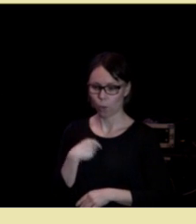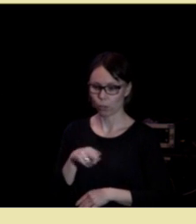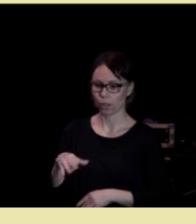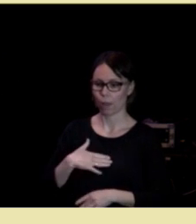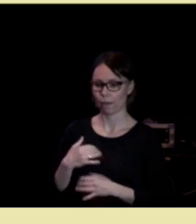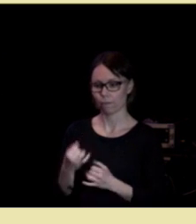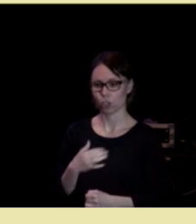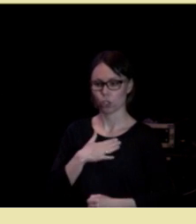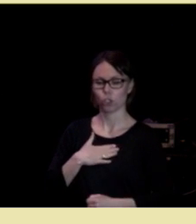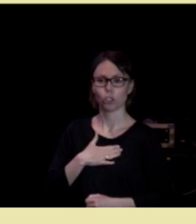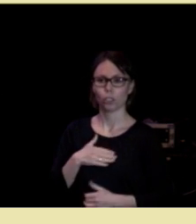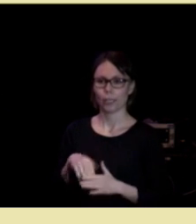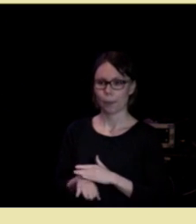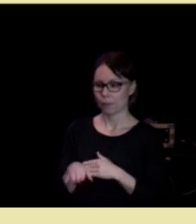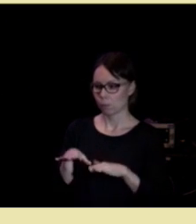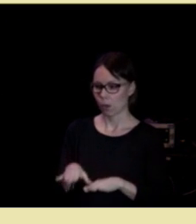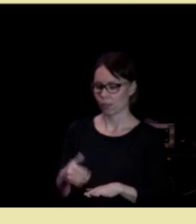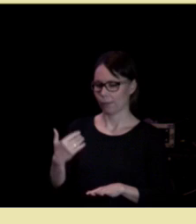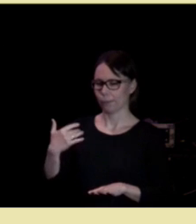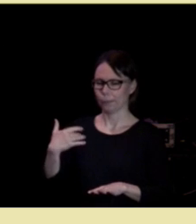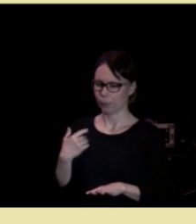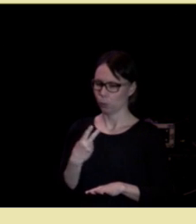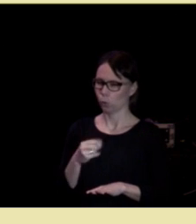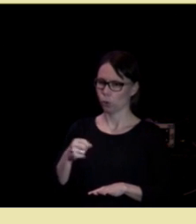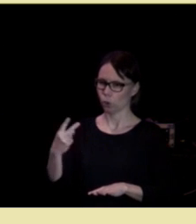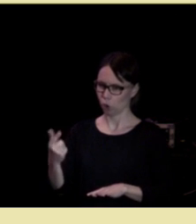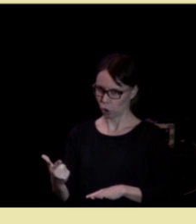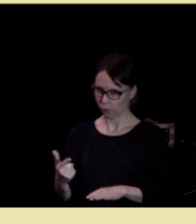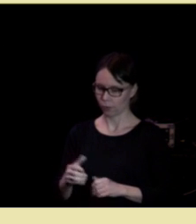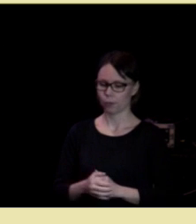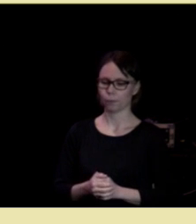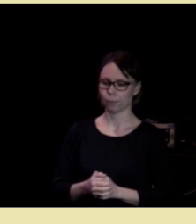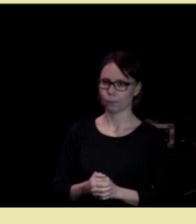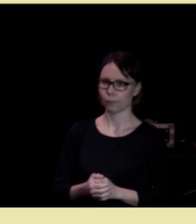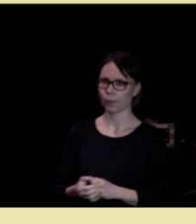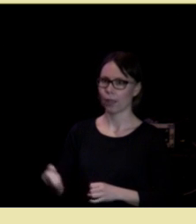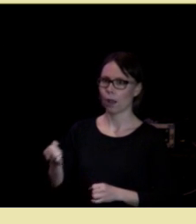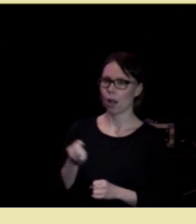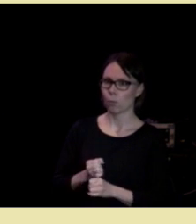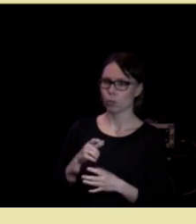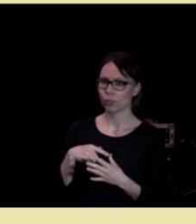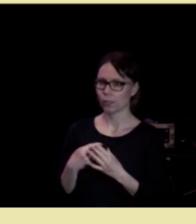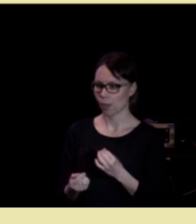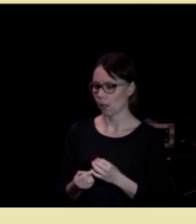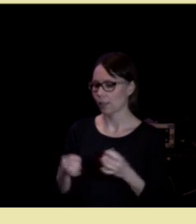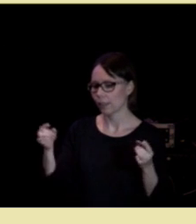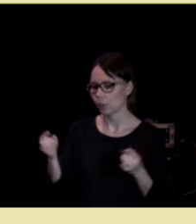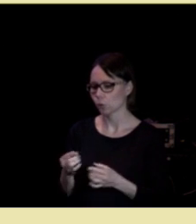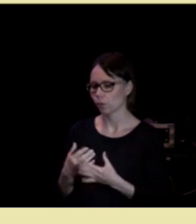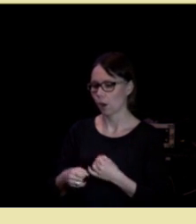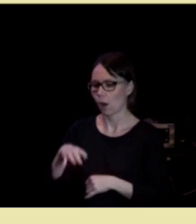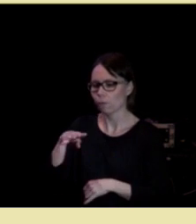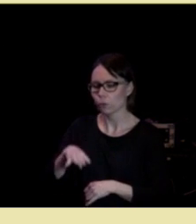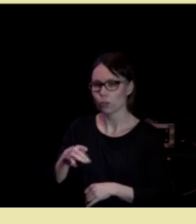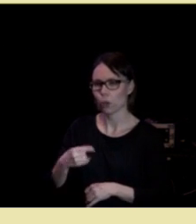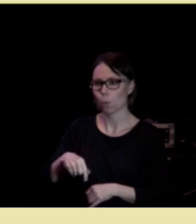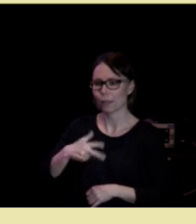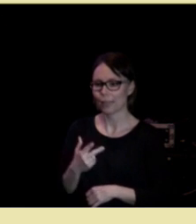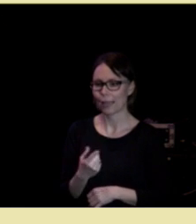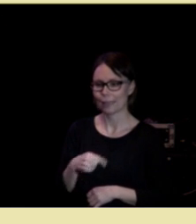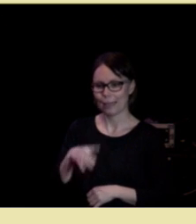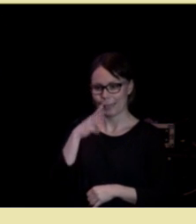fast sykehjemsplass. Dette var I 2007. I absolutte tall vil da en reduksjon fra 14,3